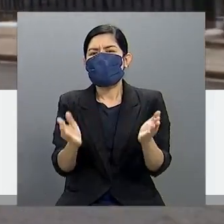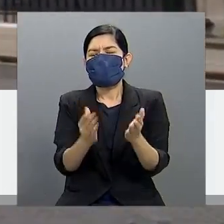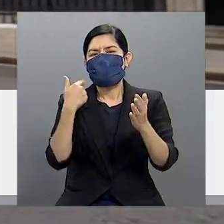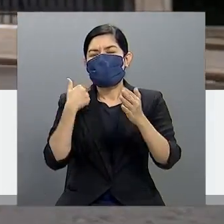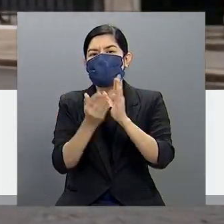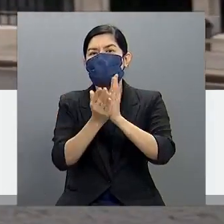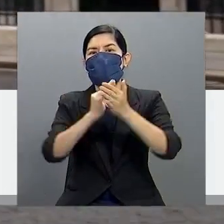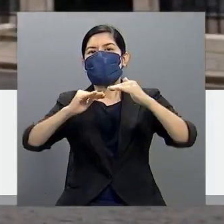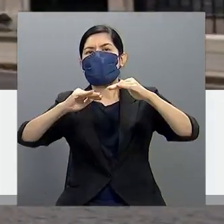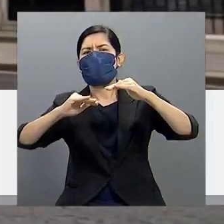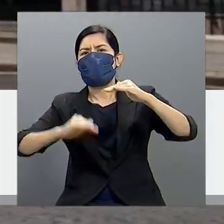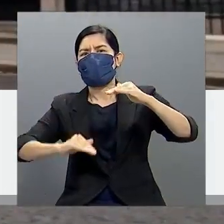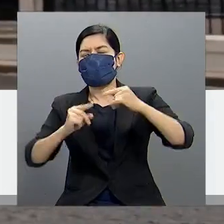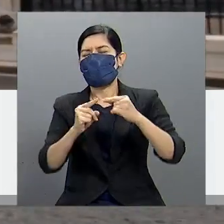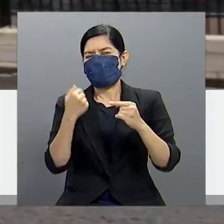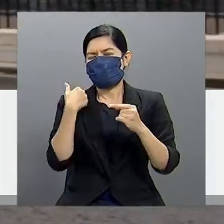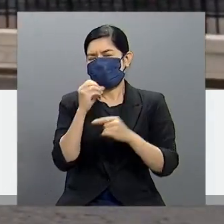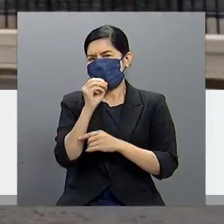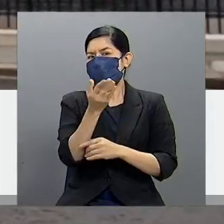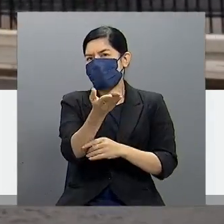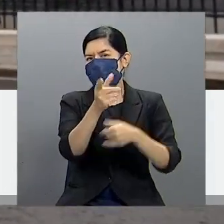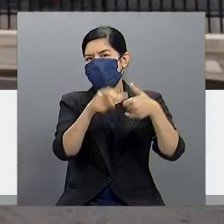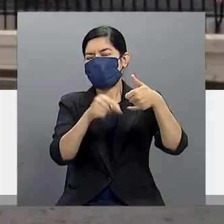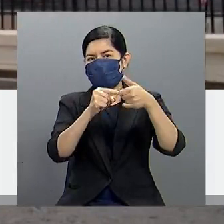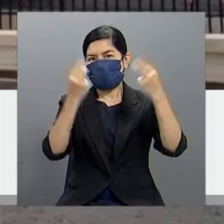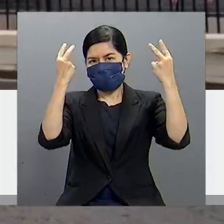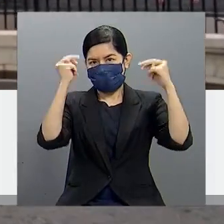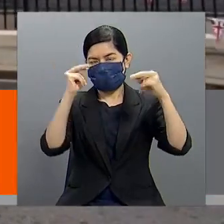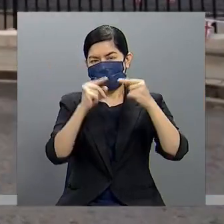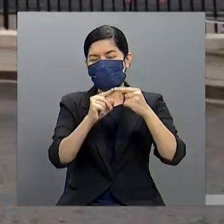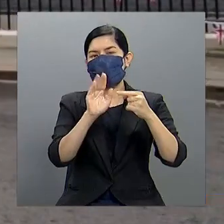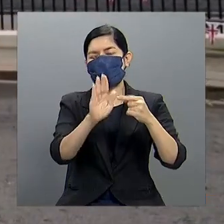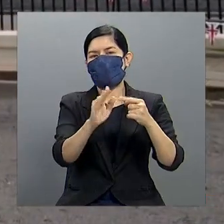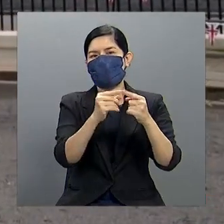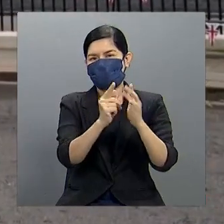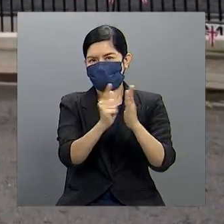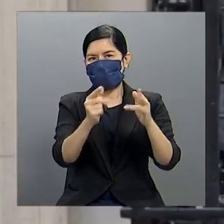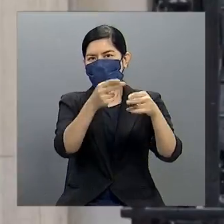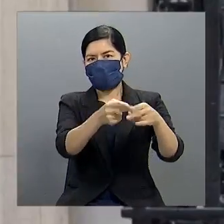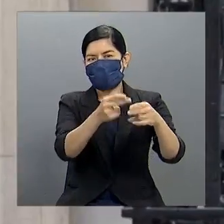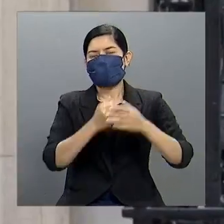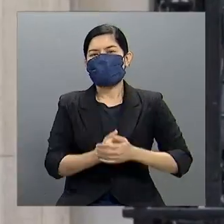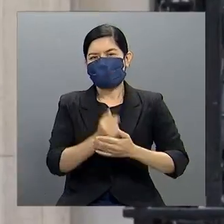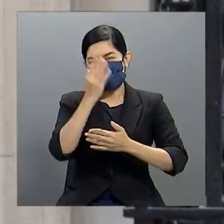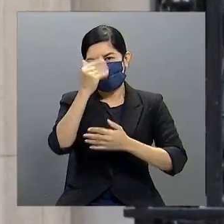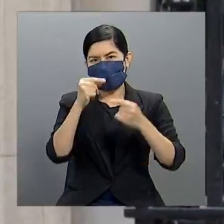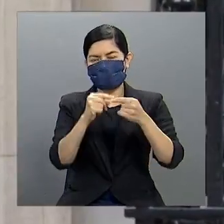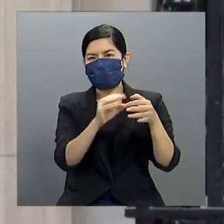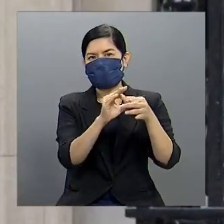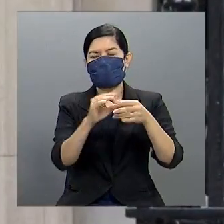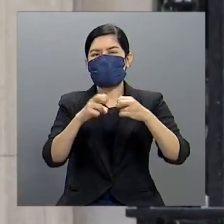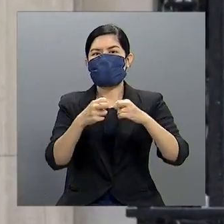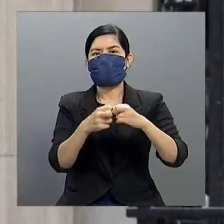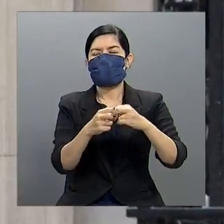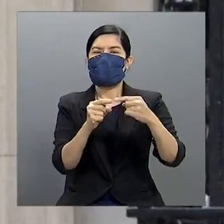ให้จอห์นสันลาออกจากตำแหน่งการลงมติไม่ไว้วางใจมีขึ้นหลังจากที่เกิดกระแสความไม่พอใจต่อจอห์นสันซึ่งละ